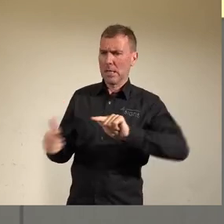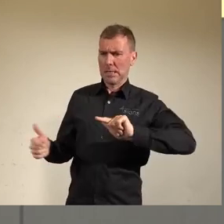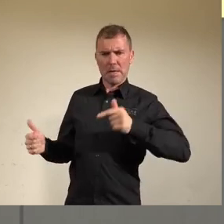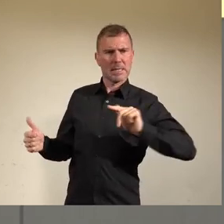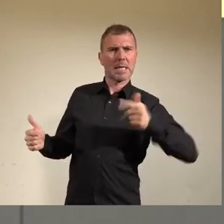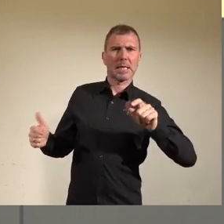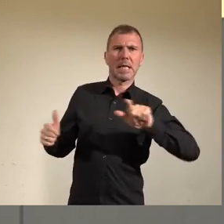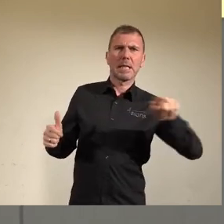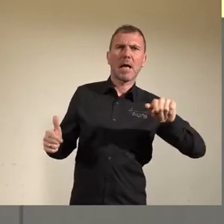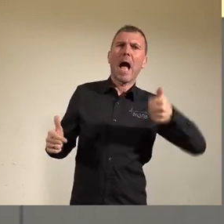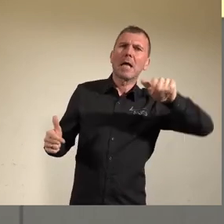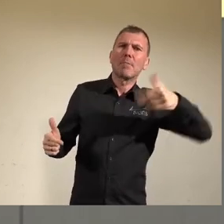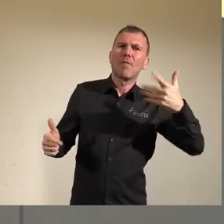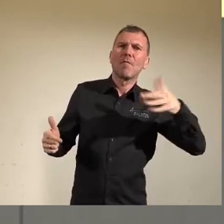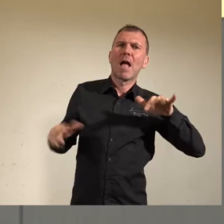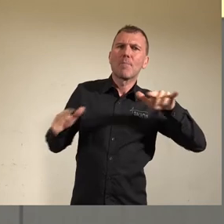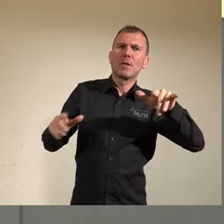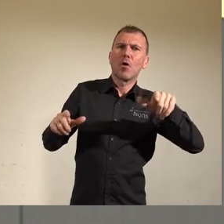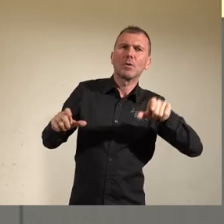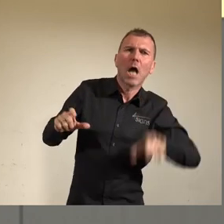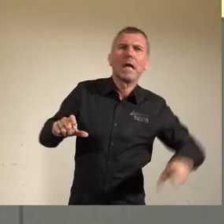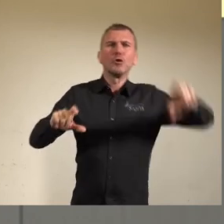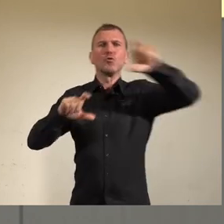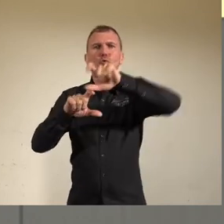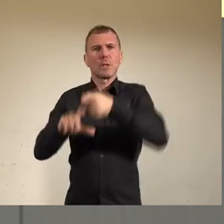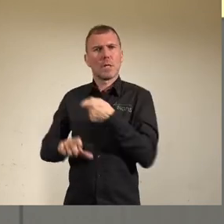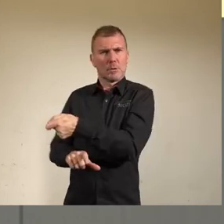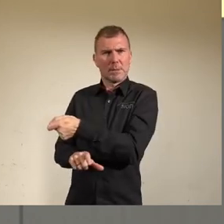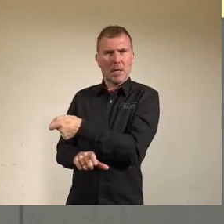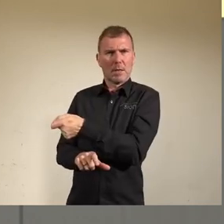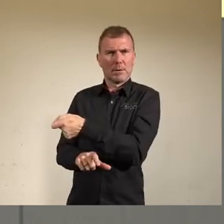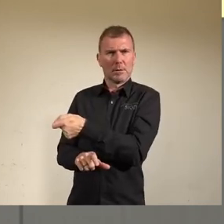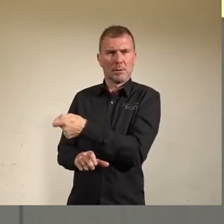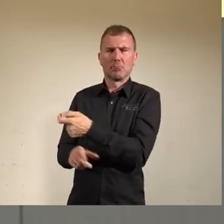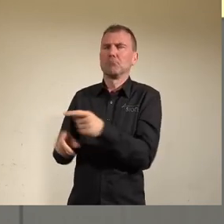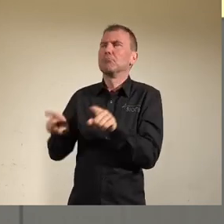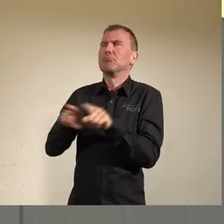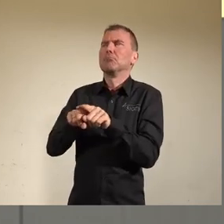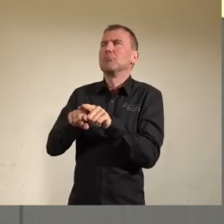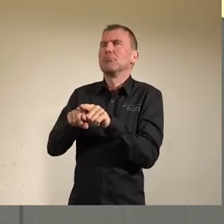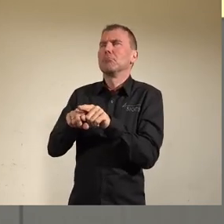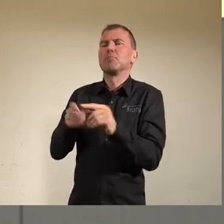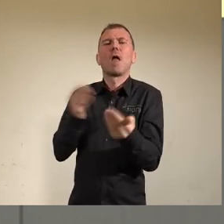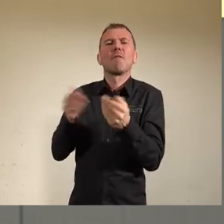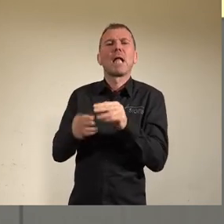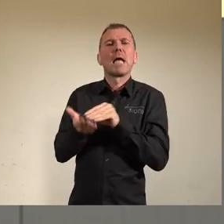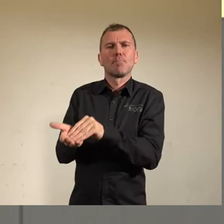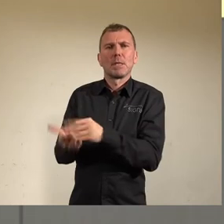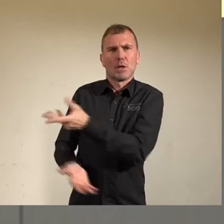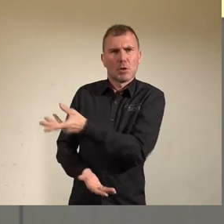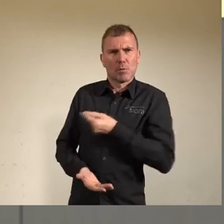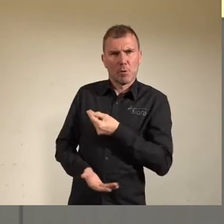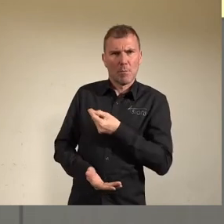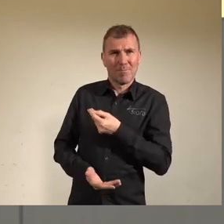Liga, 1,5 Millionen gezahlt werden, um eine Vergleichsmiete zu erzielen. Sie haben